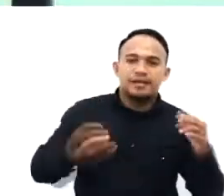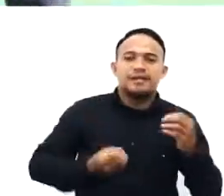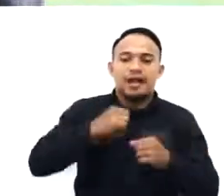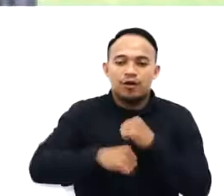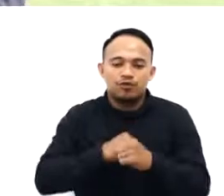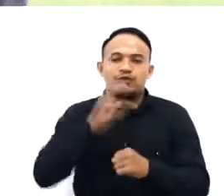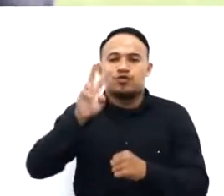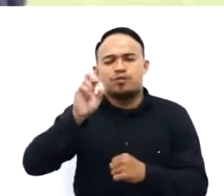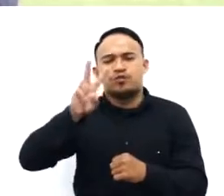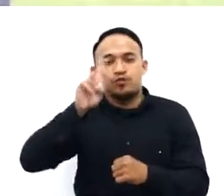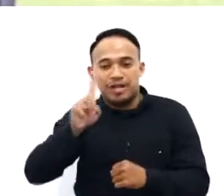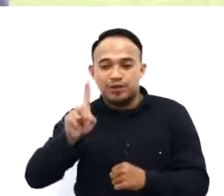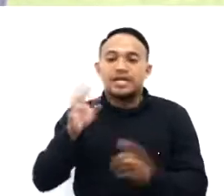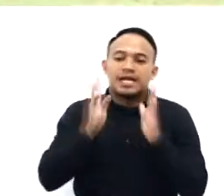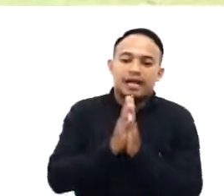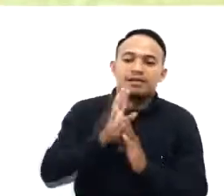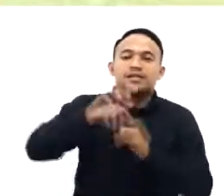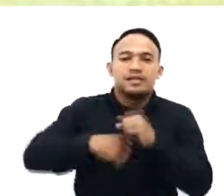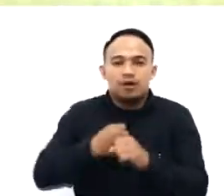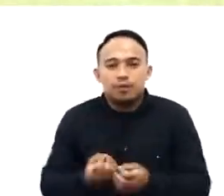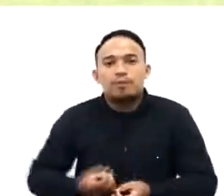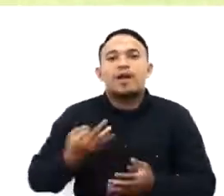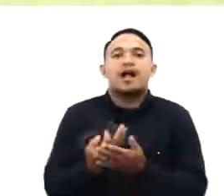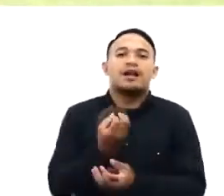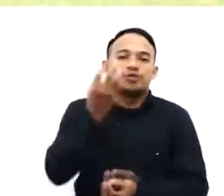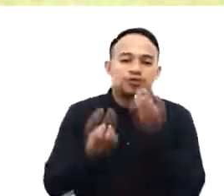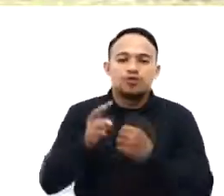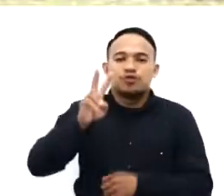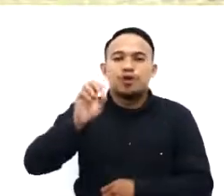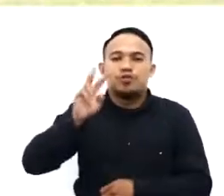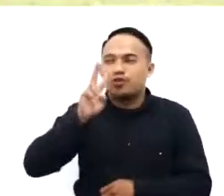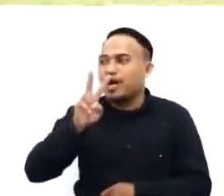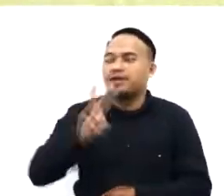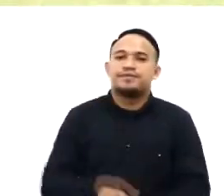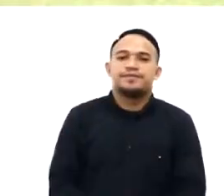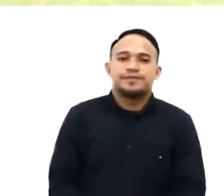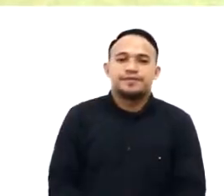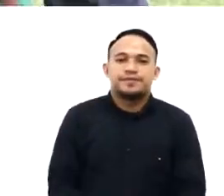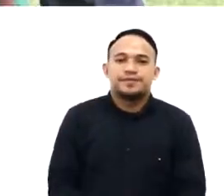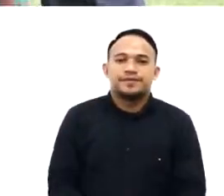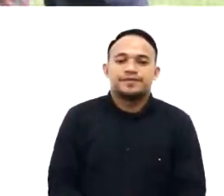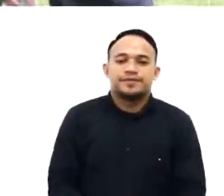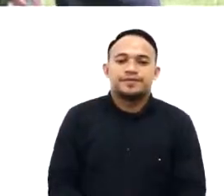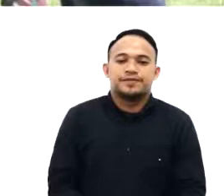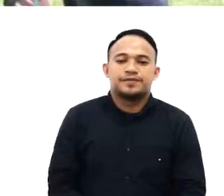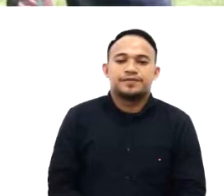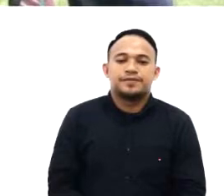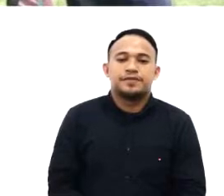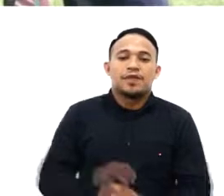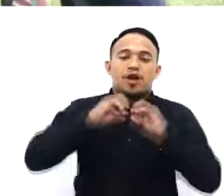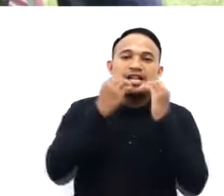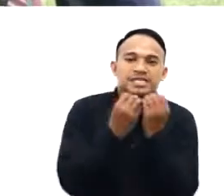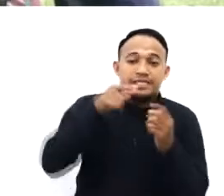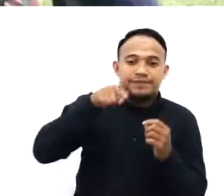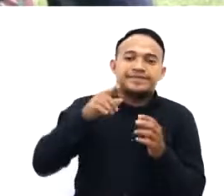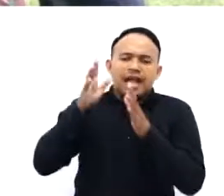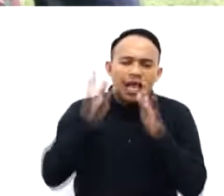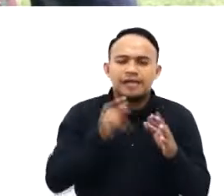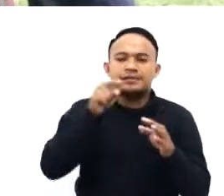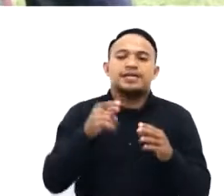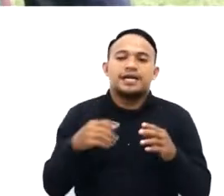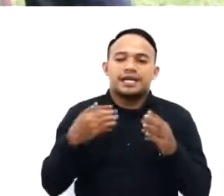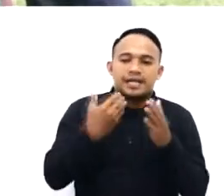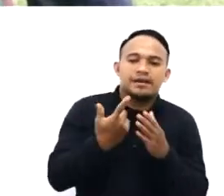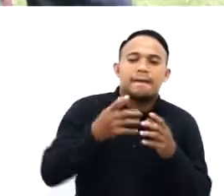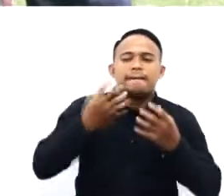menertibkan pengamanan perayaan Natal tahun 2021 dan tahun baru 2022. Operasi